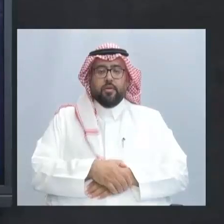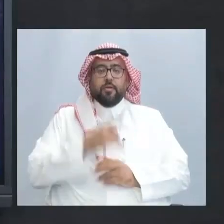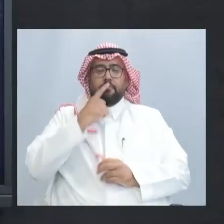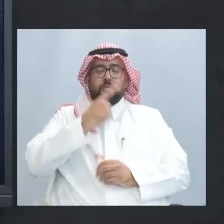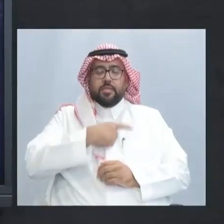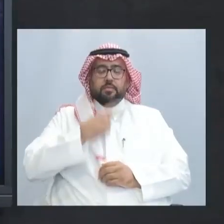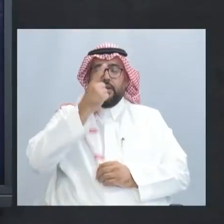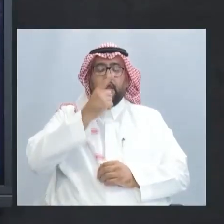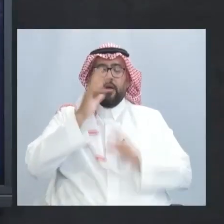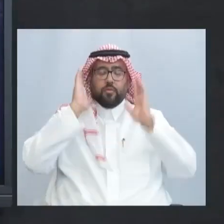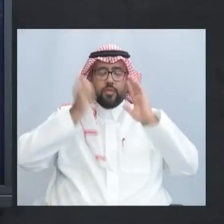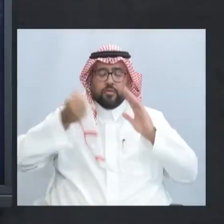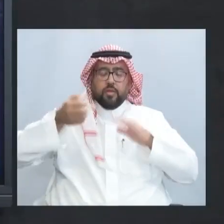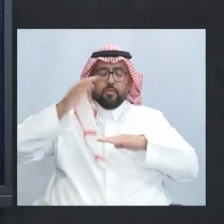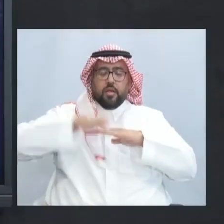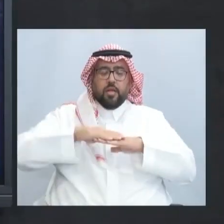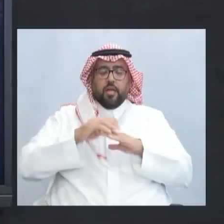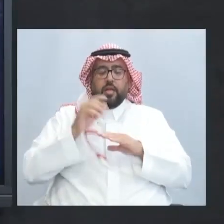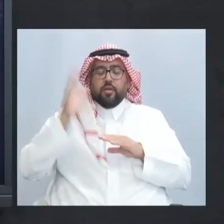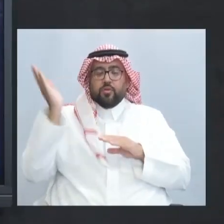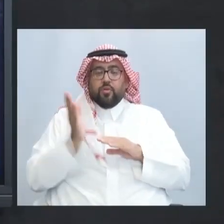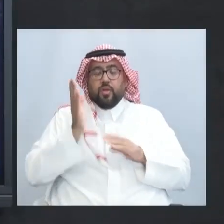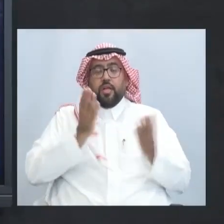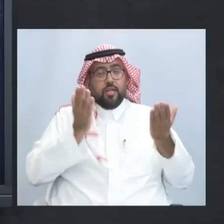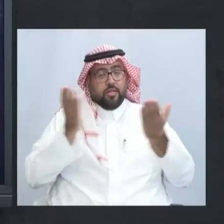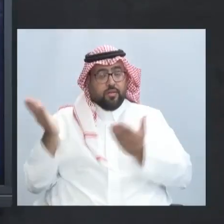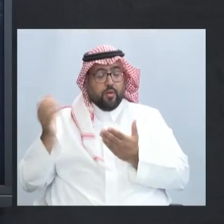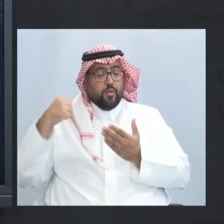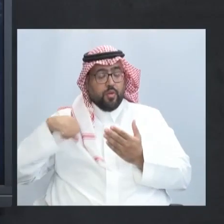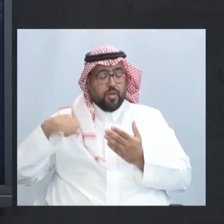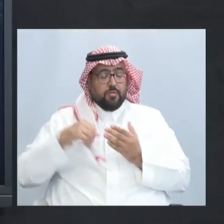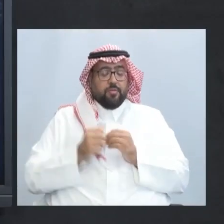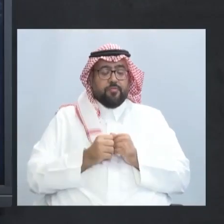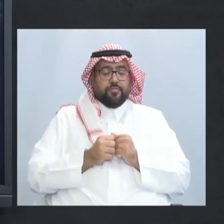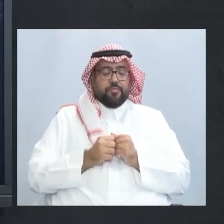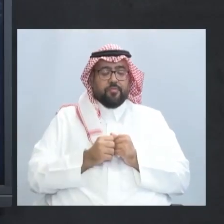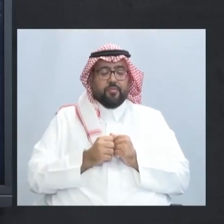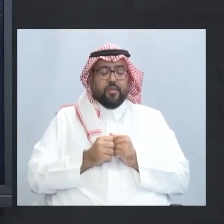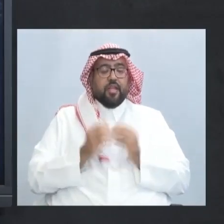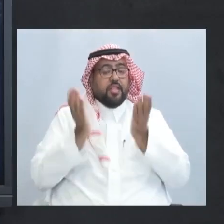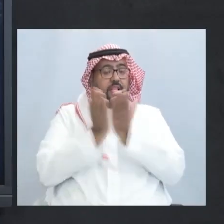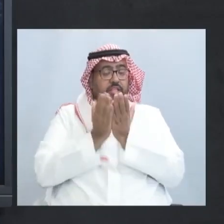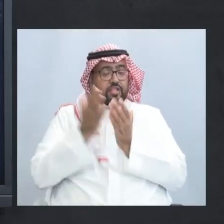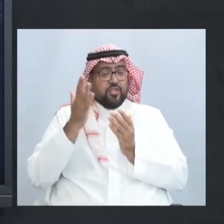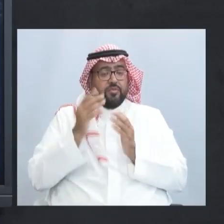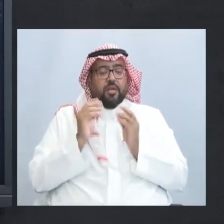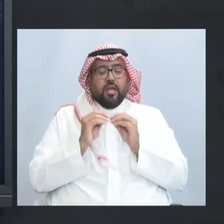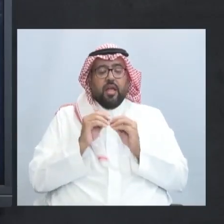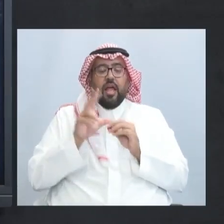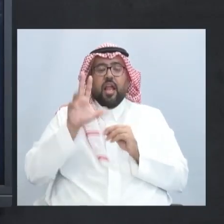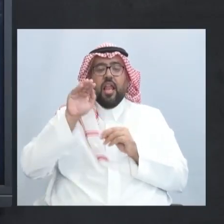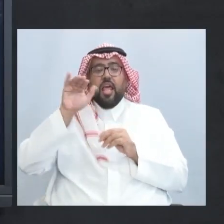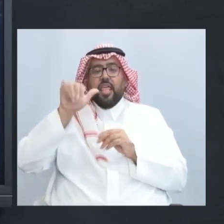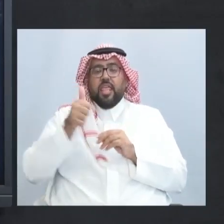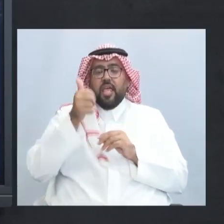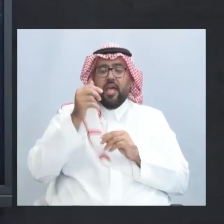بسم الله والصلاه والسلام على رسول الله اهلا بكم طلابي وطالبات الى درس جديد من دروس احيا